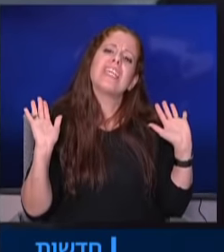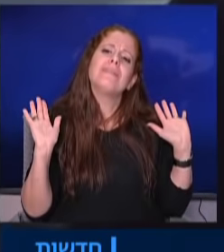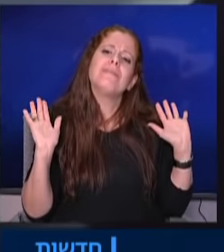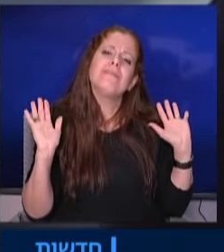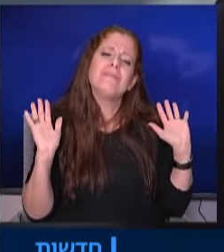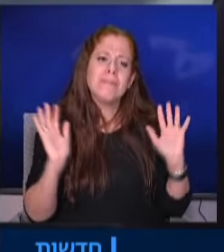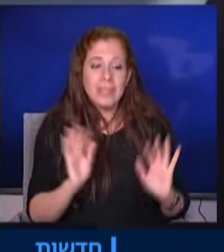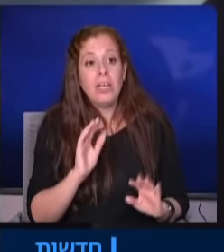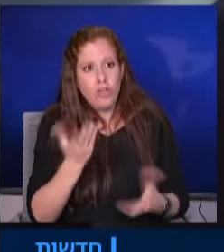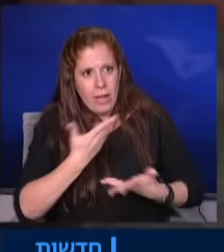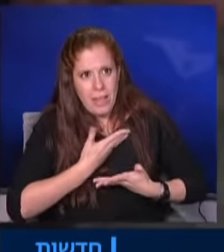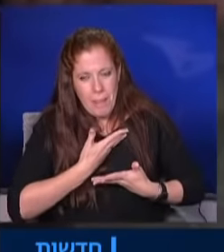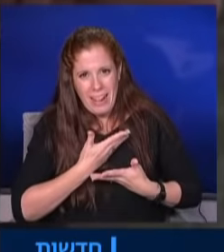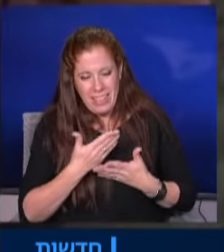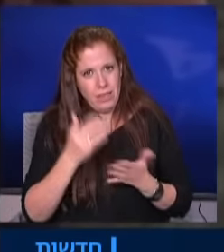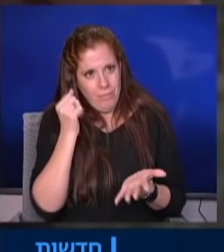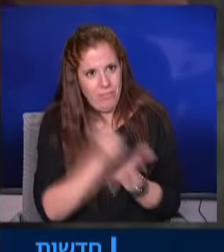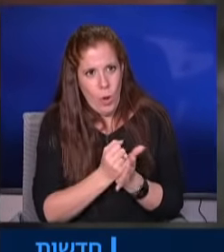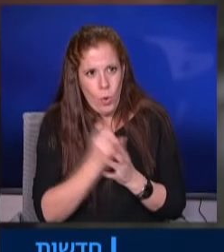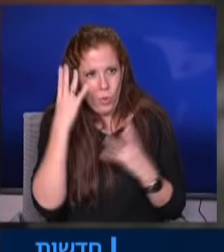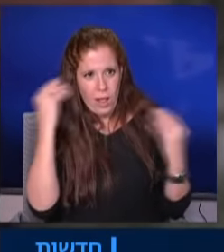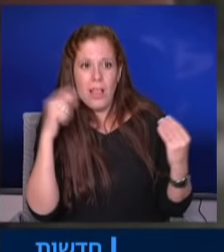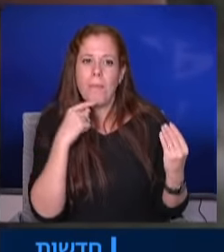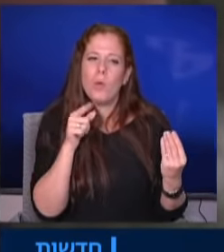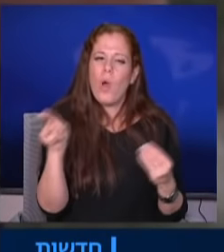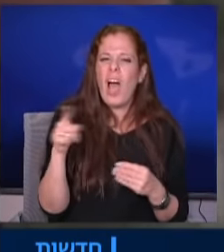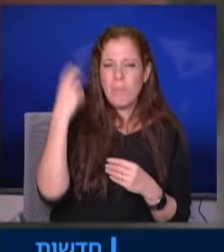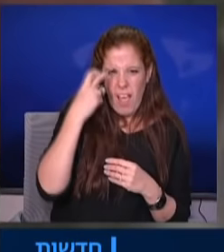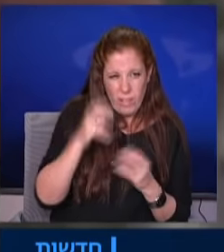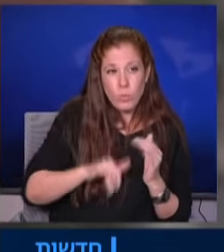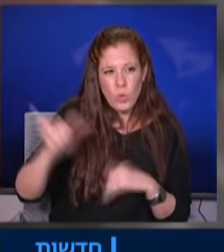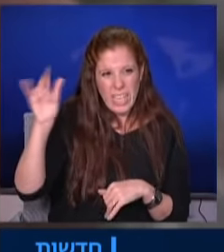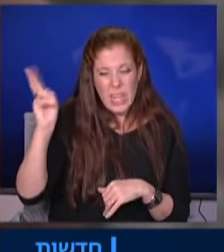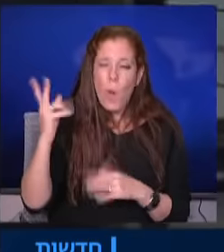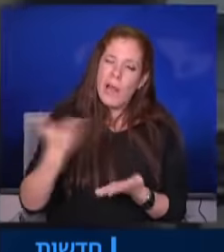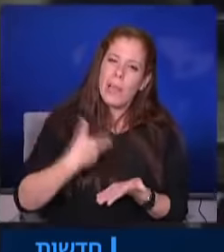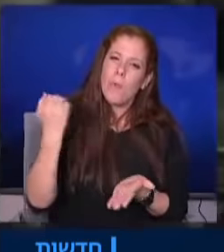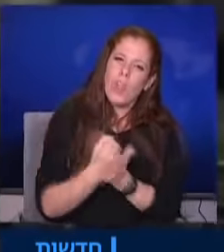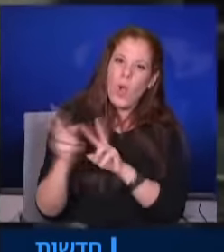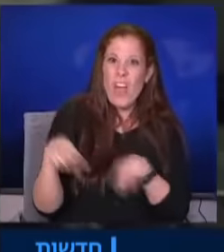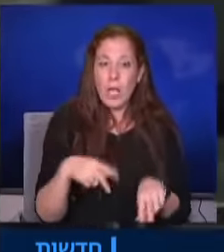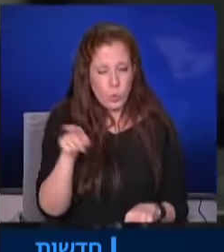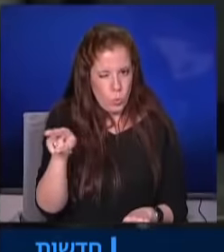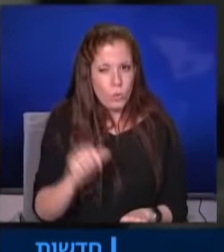got the Dutch passport, it was like, it's one of those Arabis that went abroad and got a passport and came back.